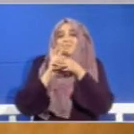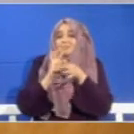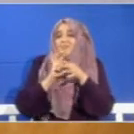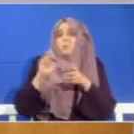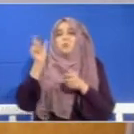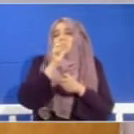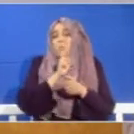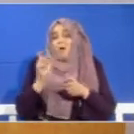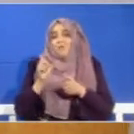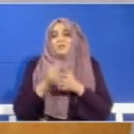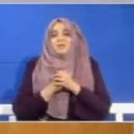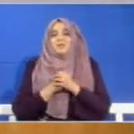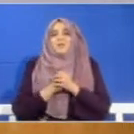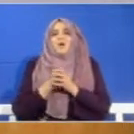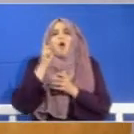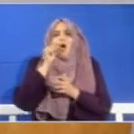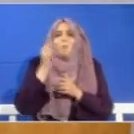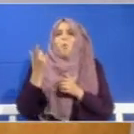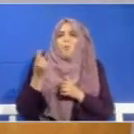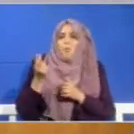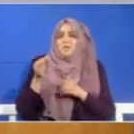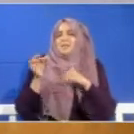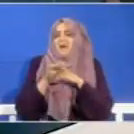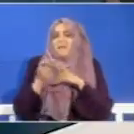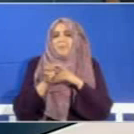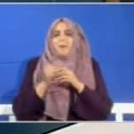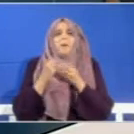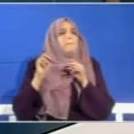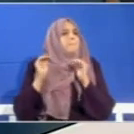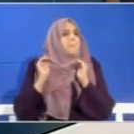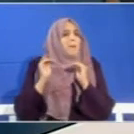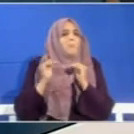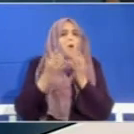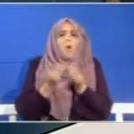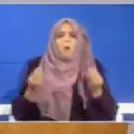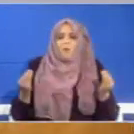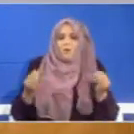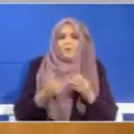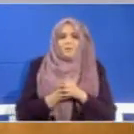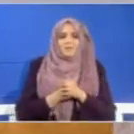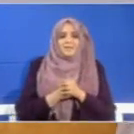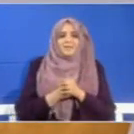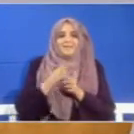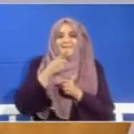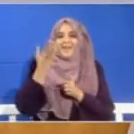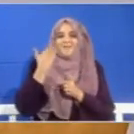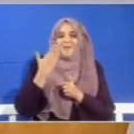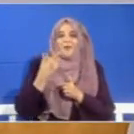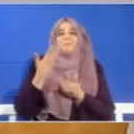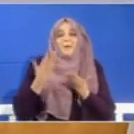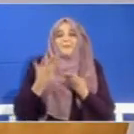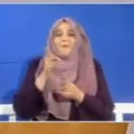بين المسلمين، زوجات وأزواج وما إلى ذلك، حتى الأبناء والبنات إلى آخره. أنا كانت عندي بنت ذروك